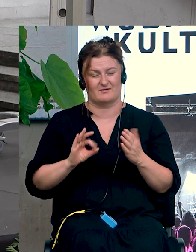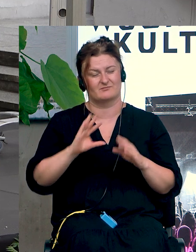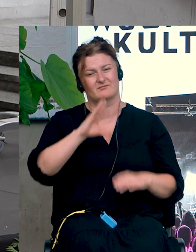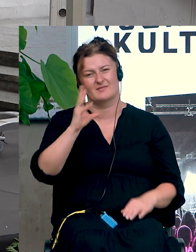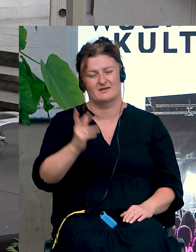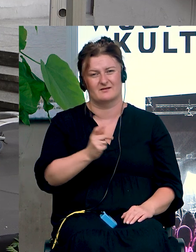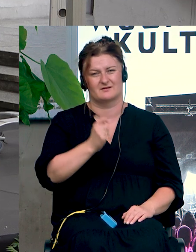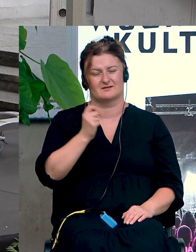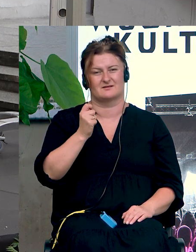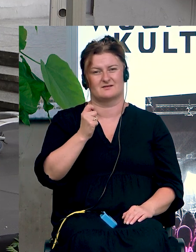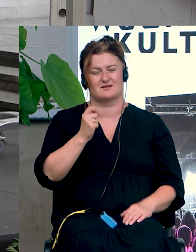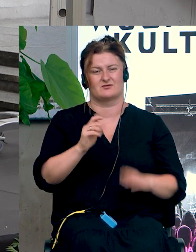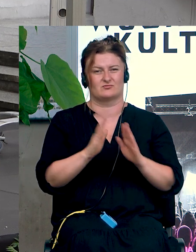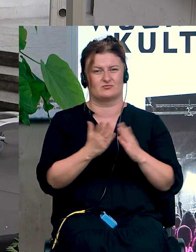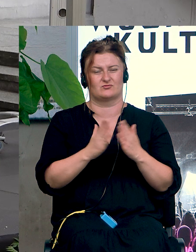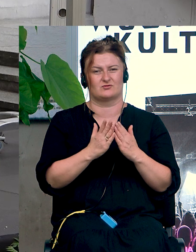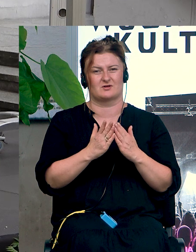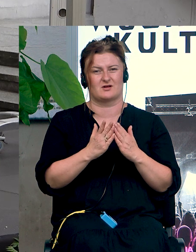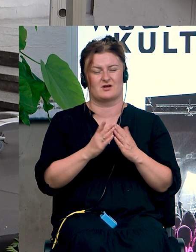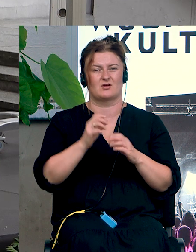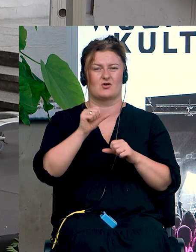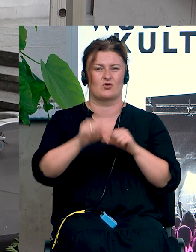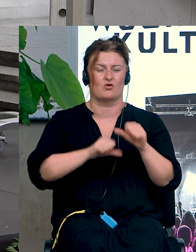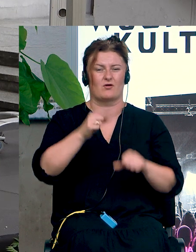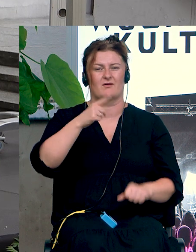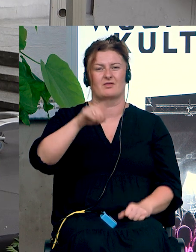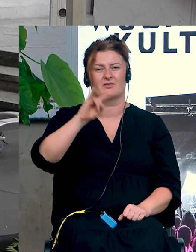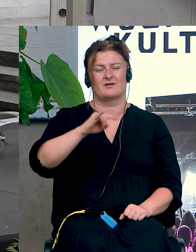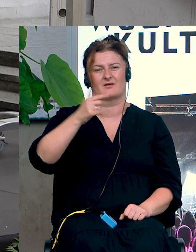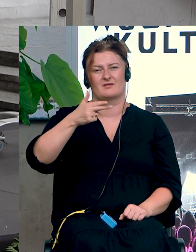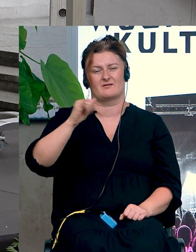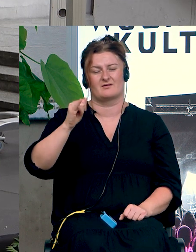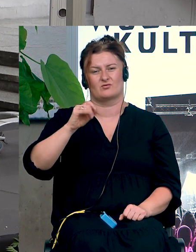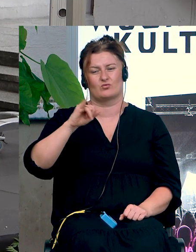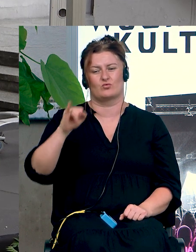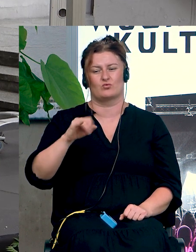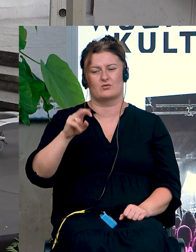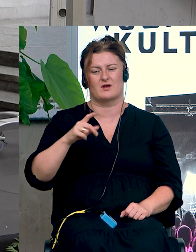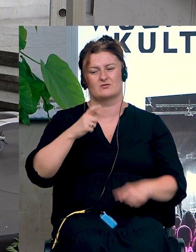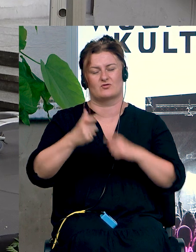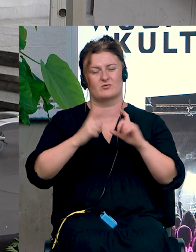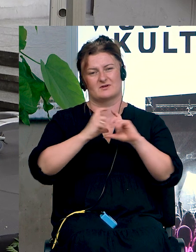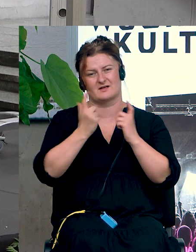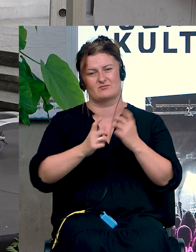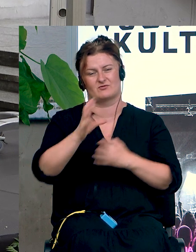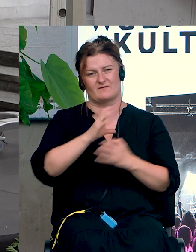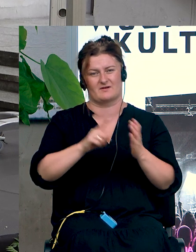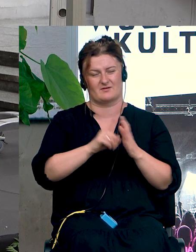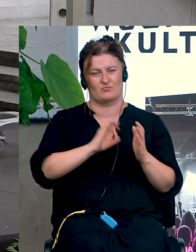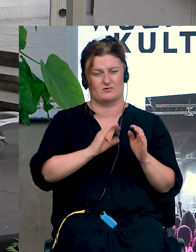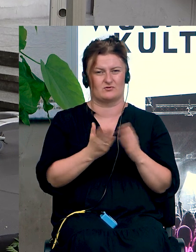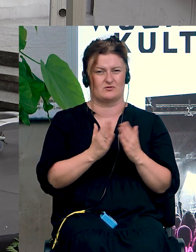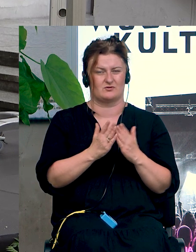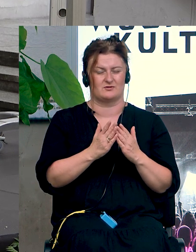магія. Вона створила цей цілий світ до цієї казки моєї, до історії. Вона створила цілий світ. І коли